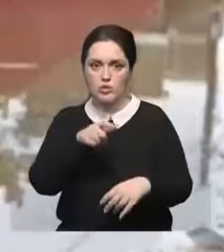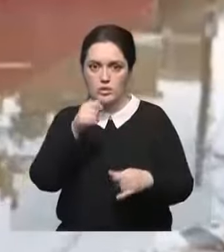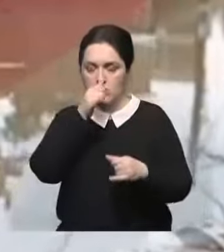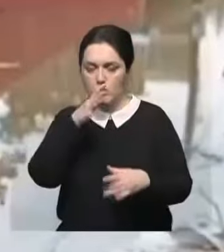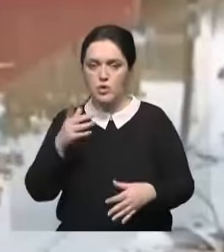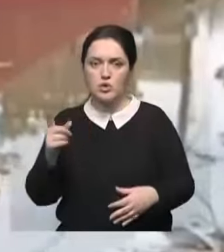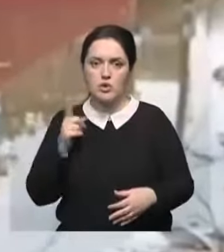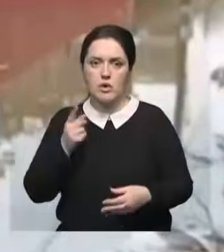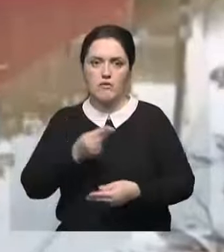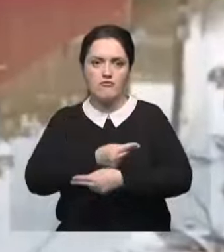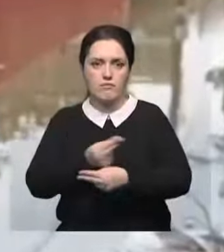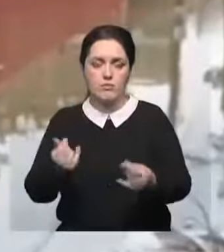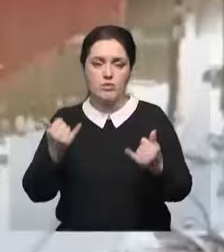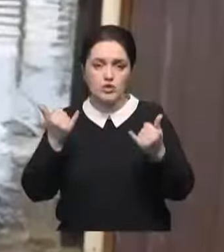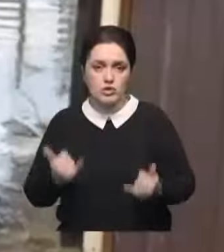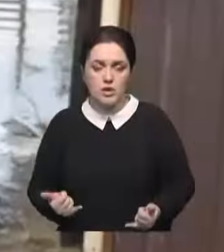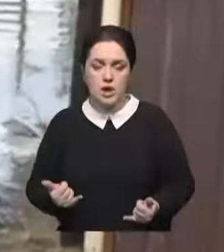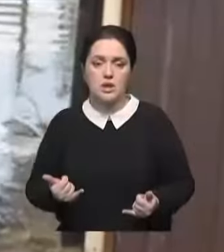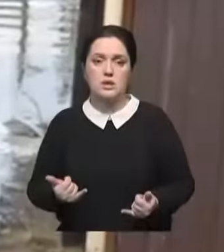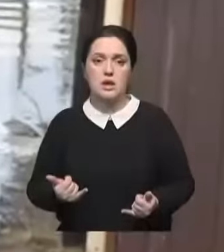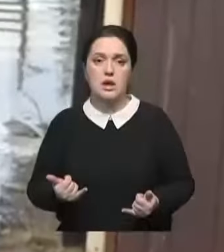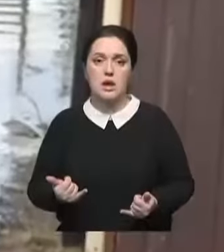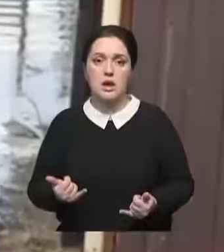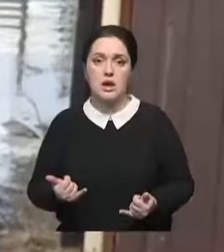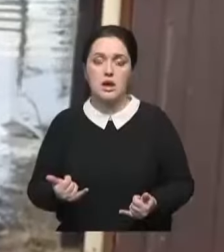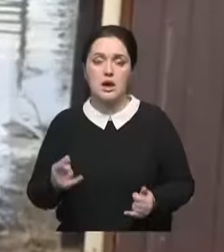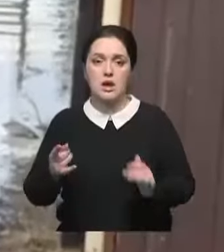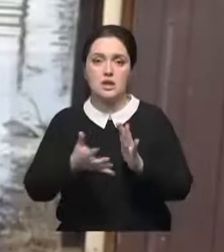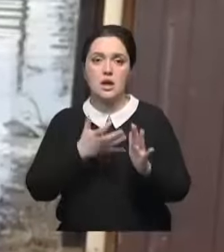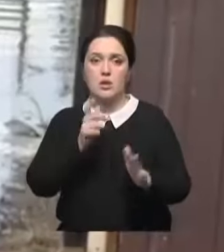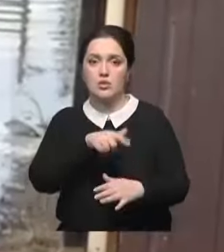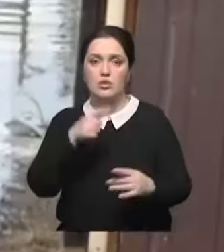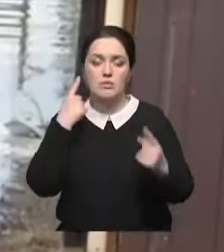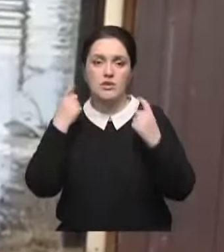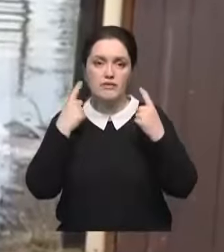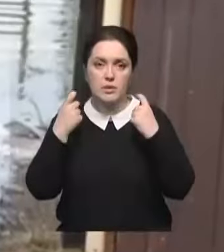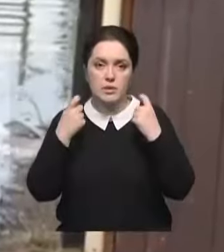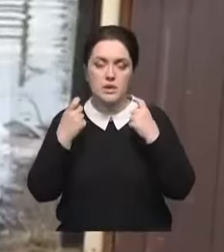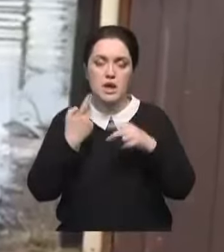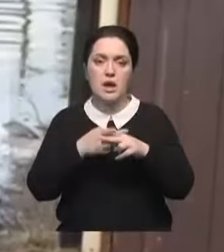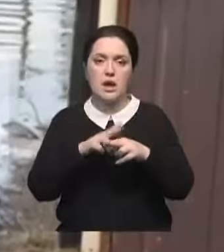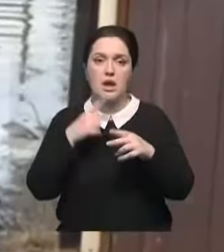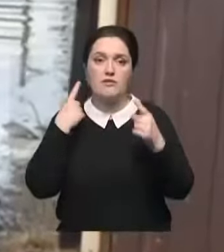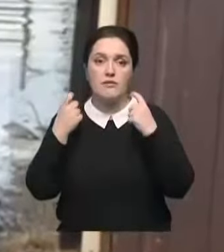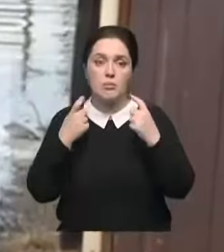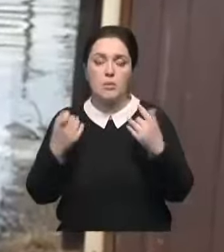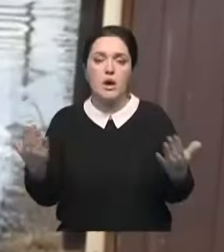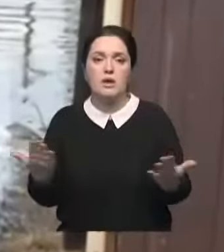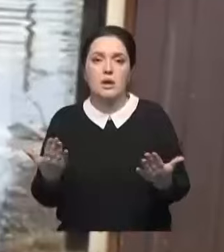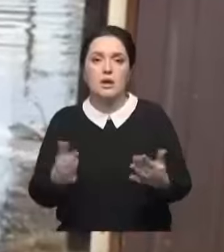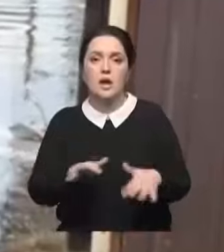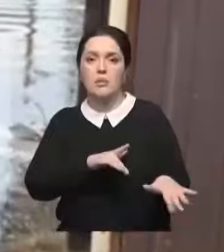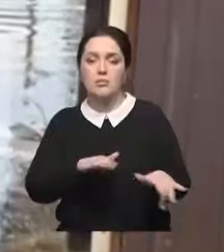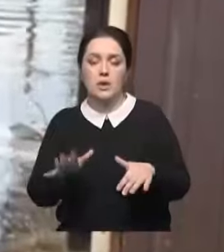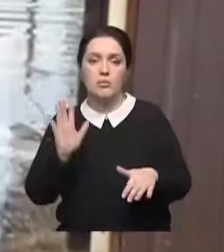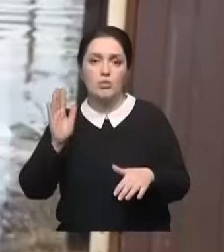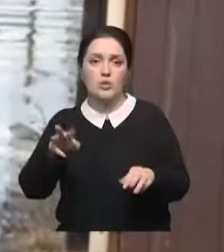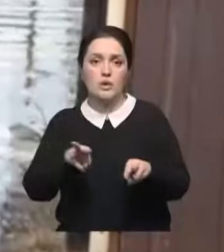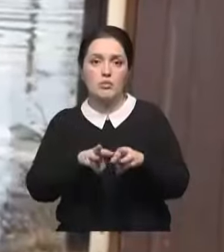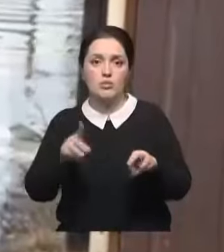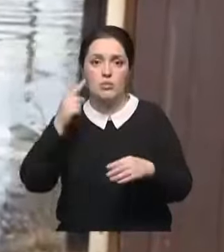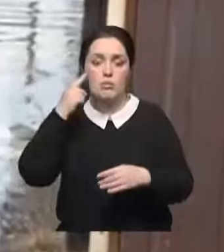Поэтому выплаты нужны уже сегодня, уже сейчас. Самое главное, чего не достает людям, это информация. Это информация о том, какие меры предпринимаются власти, чтобы